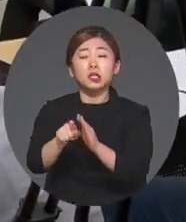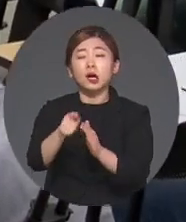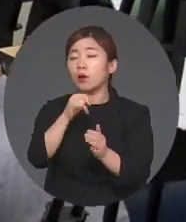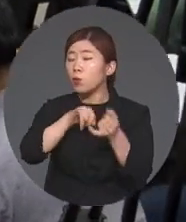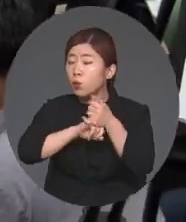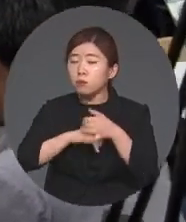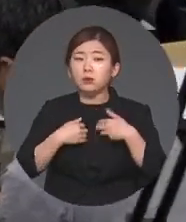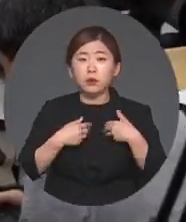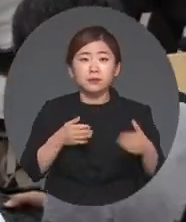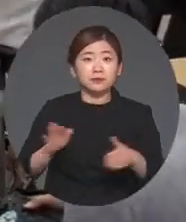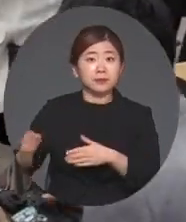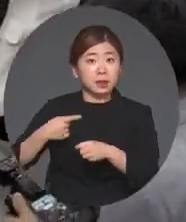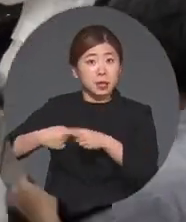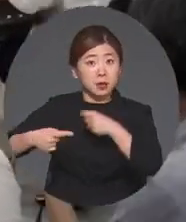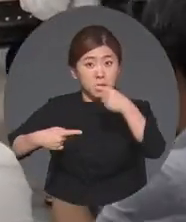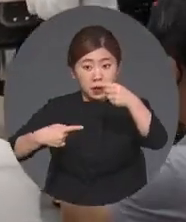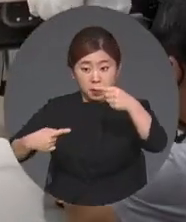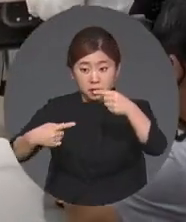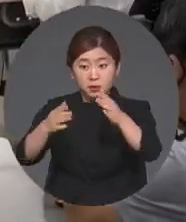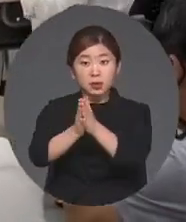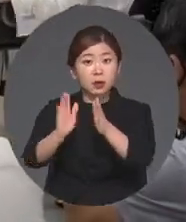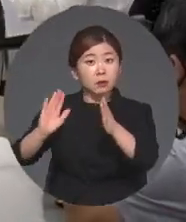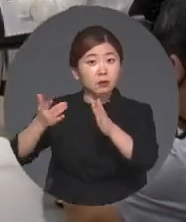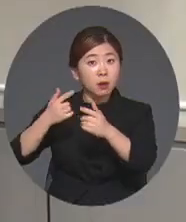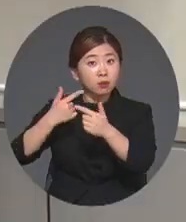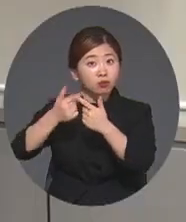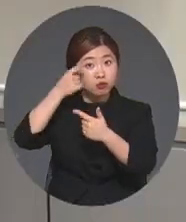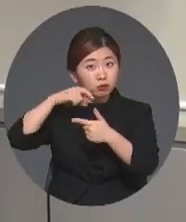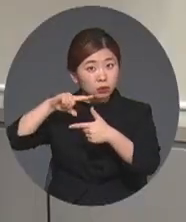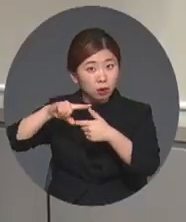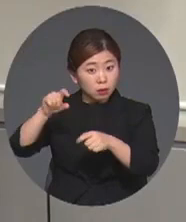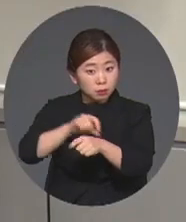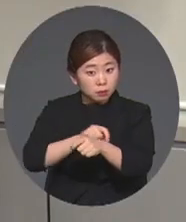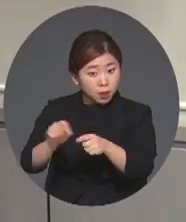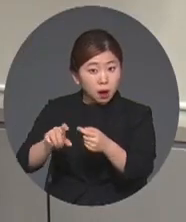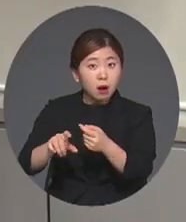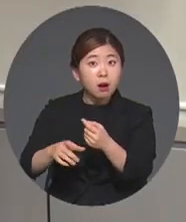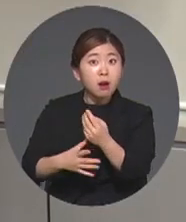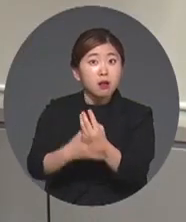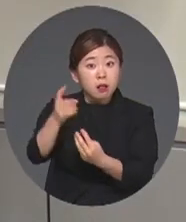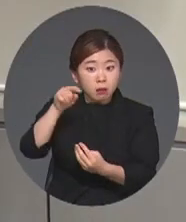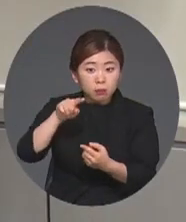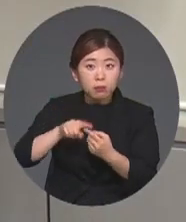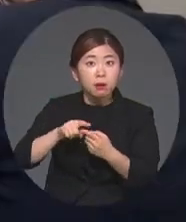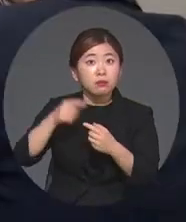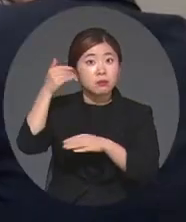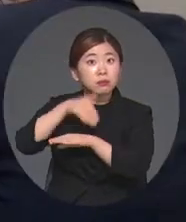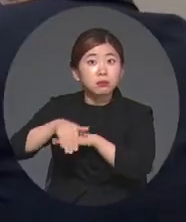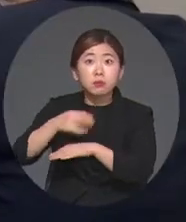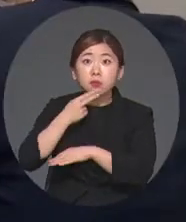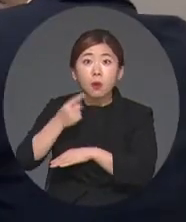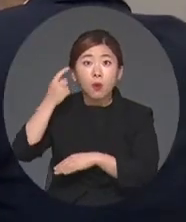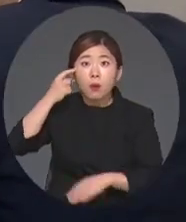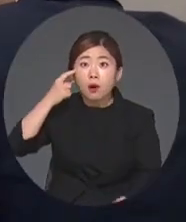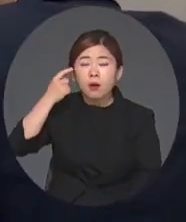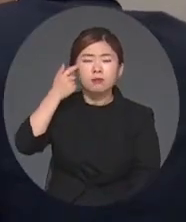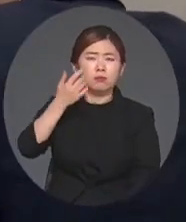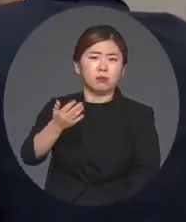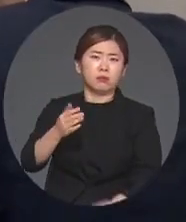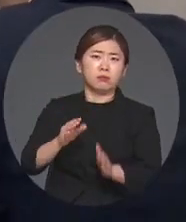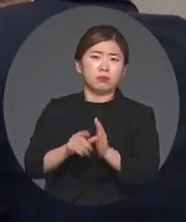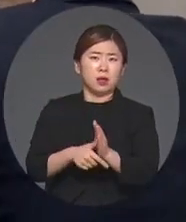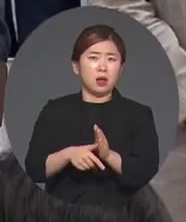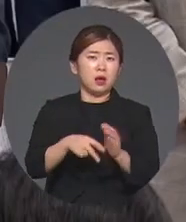내년 1월 1일 본격 가동해야 할 부울경 특별연합에 대한 계획이 전혀 없는 것에 대한 기자들의 질문에는